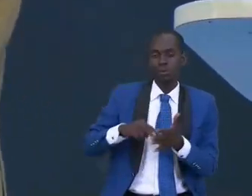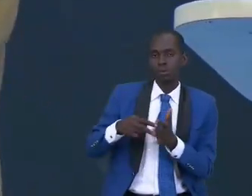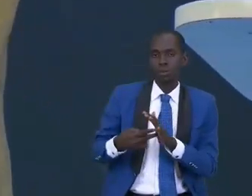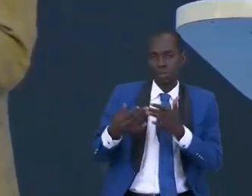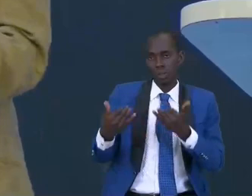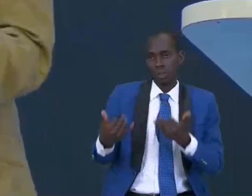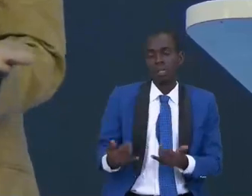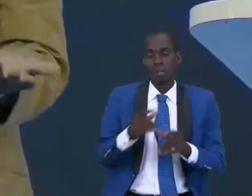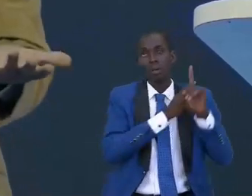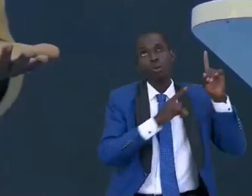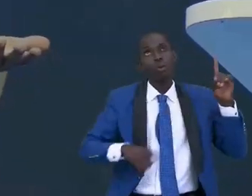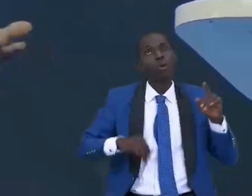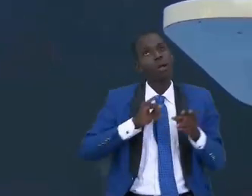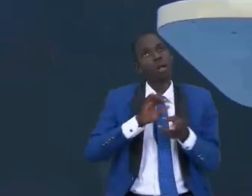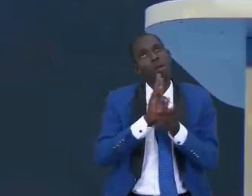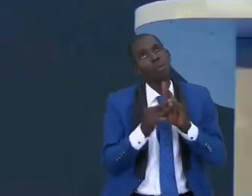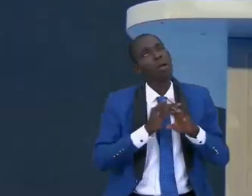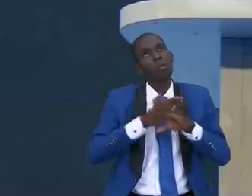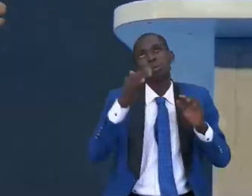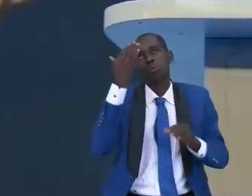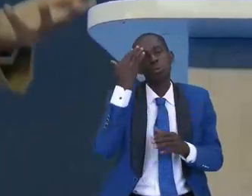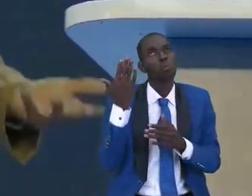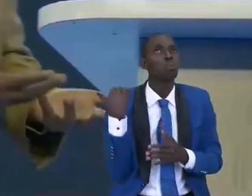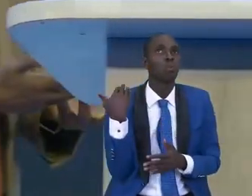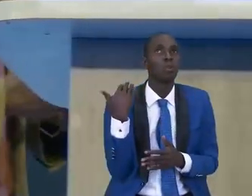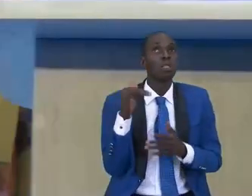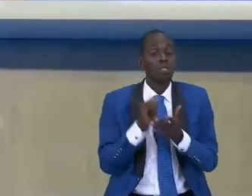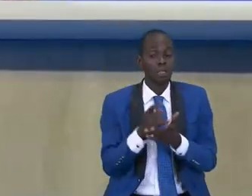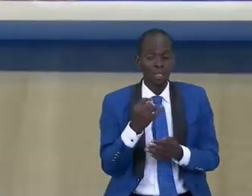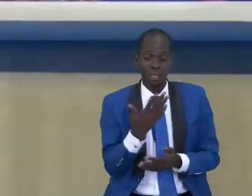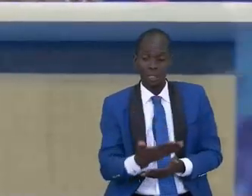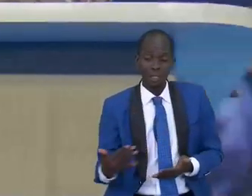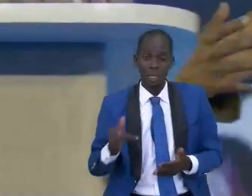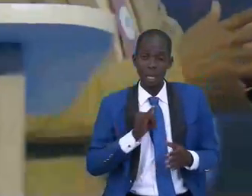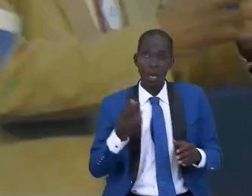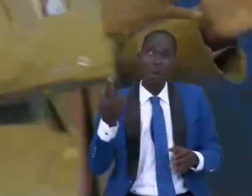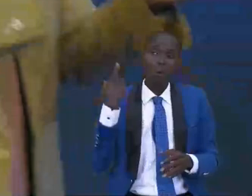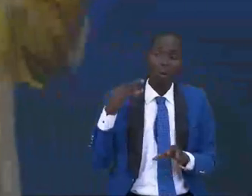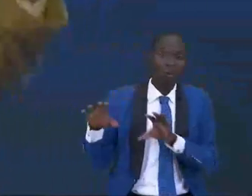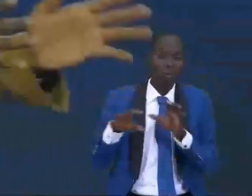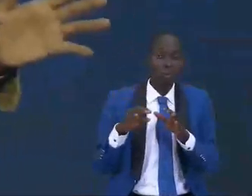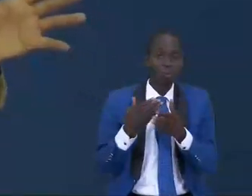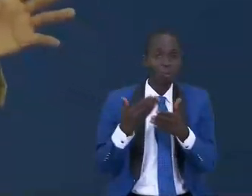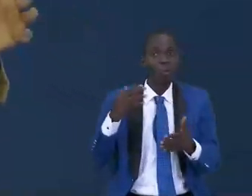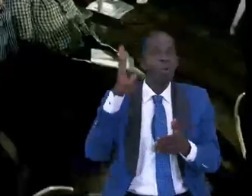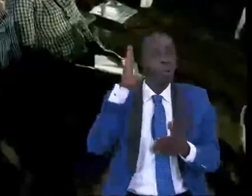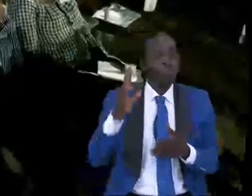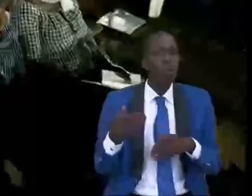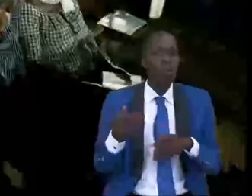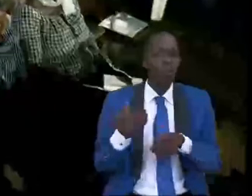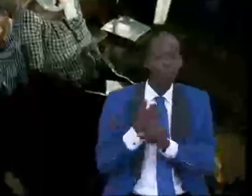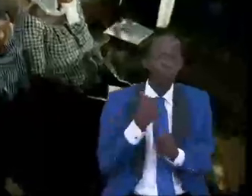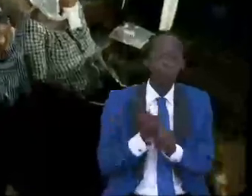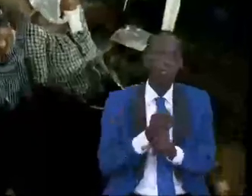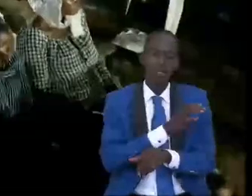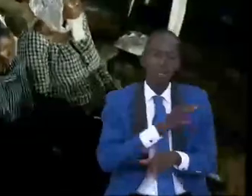Seigneur, je me repens. Je ne savais pas que les choses que je faisais là vont